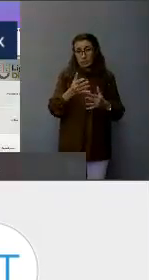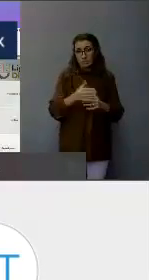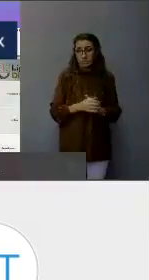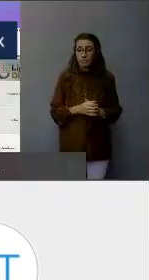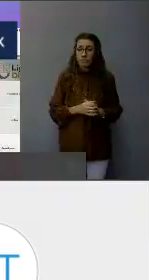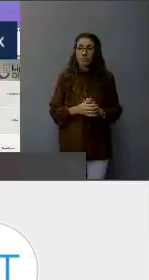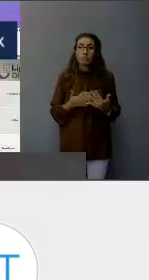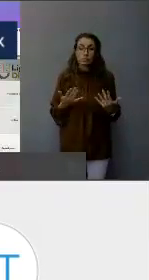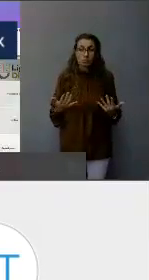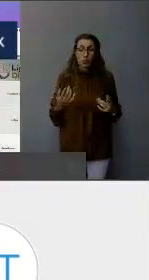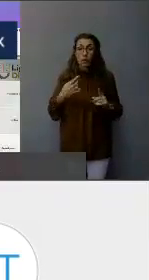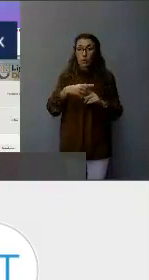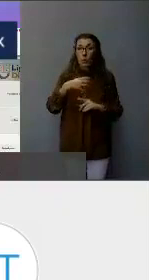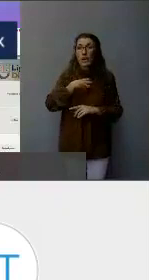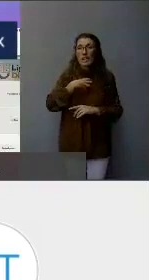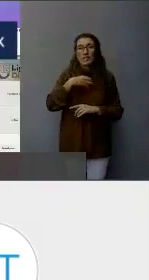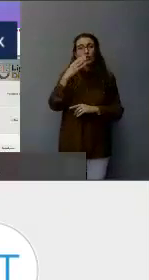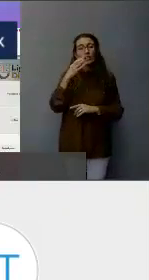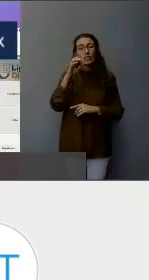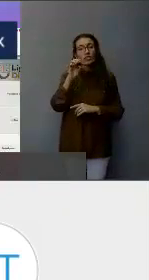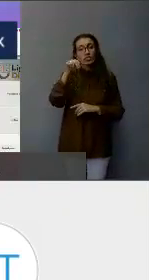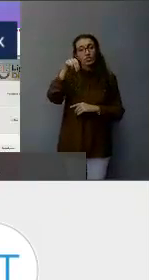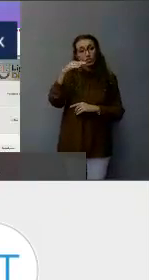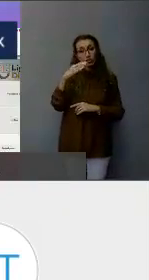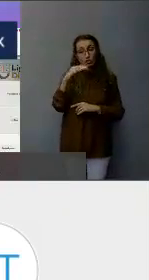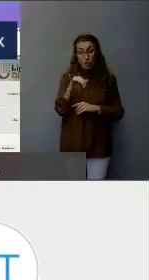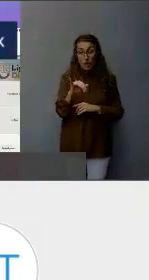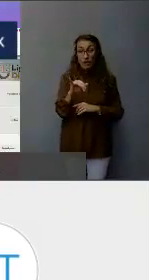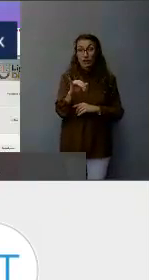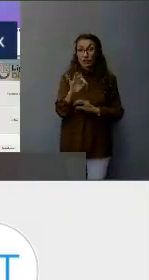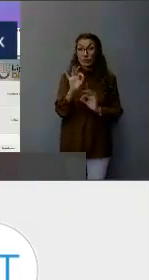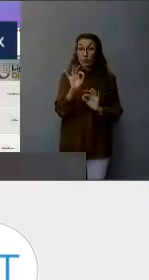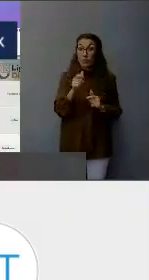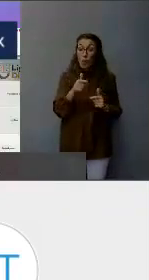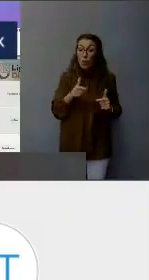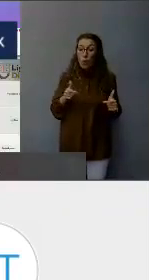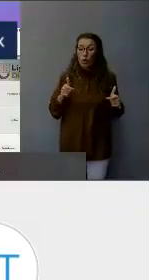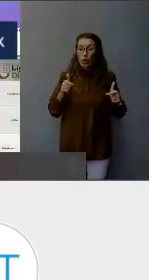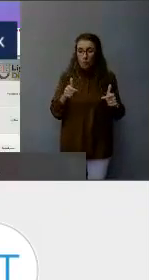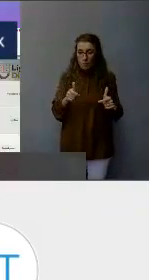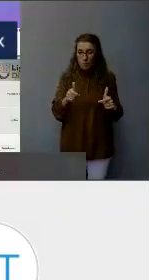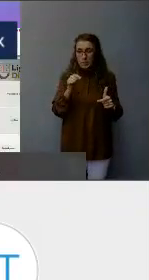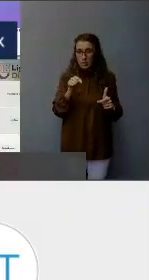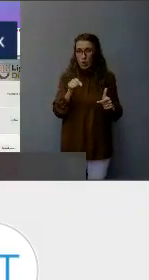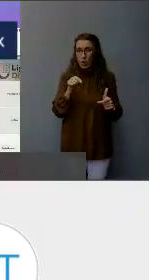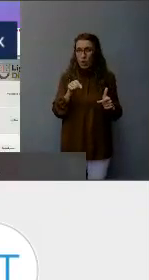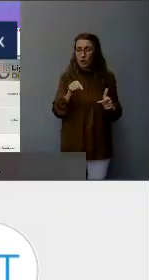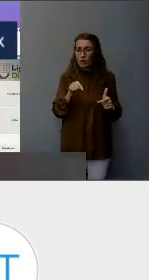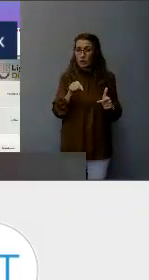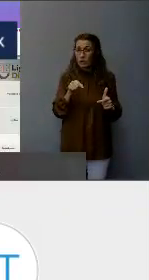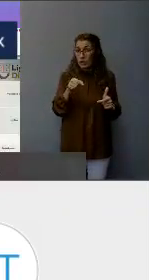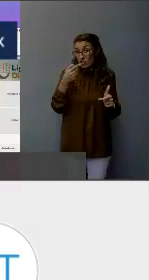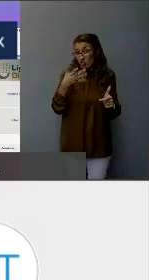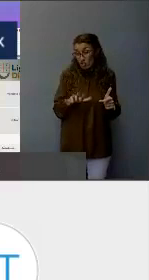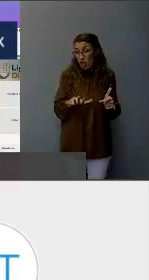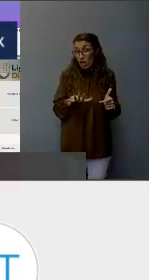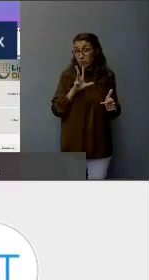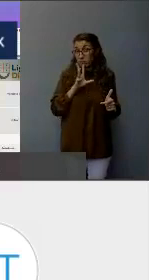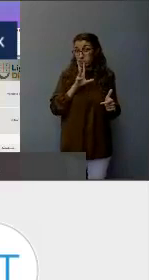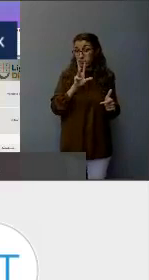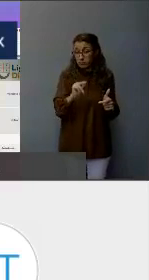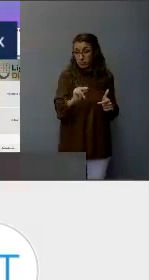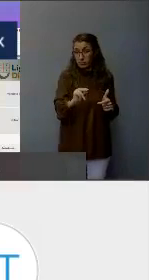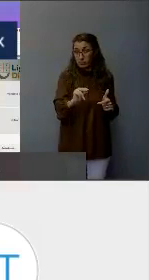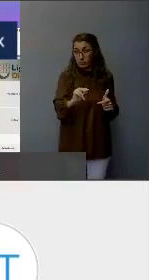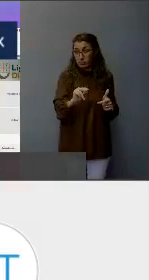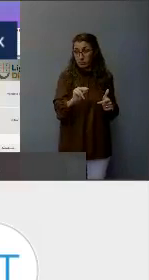l'assessore cento in sede di commissione consiliare aveva già evidenziato che dopo questa